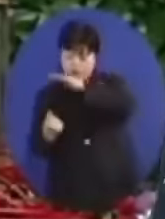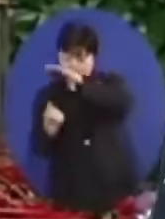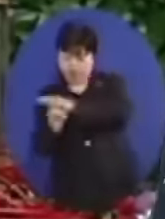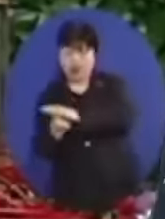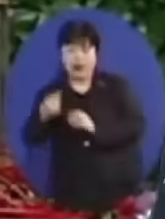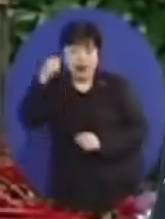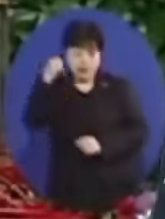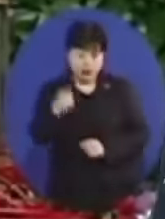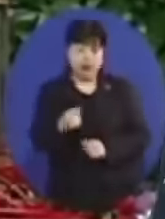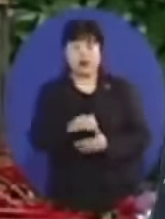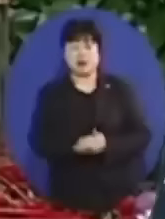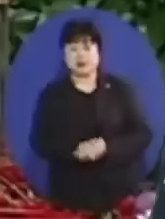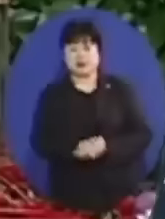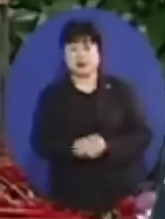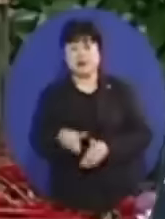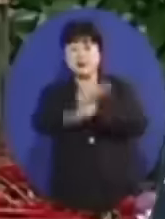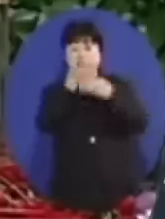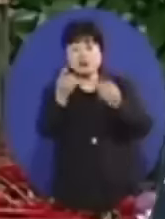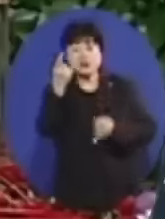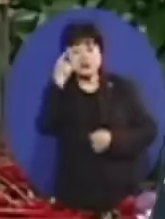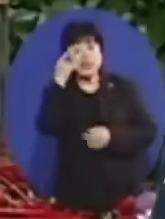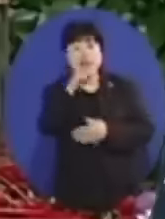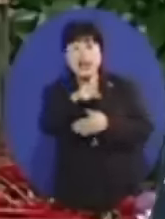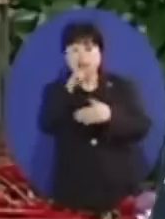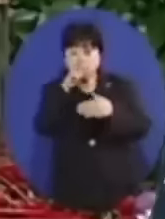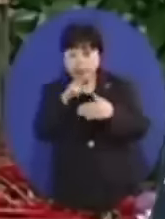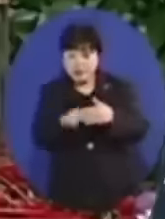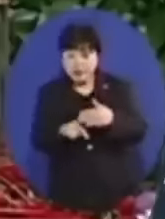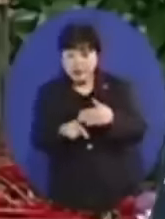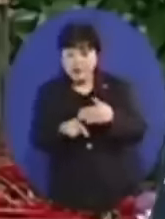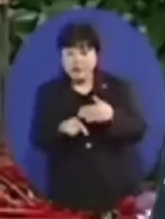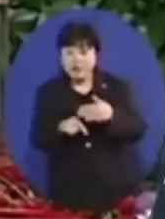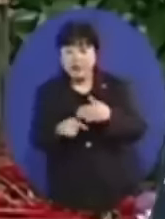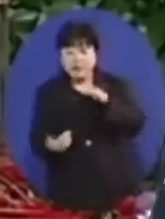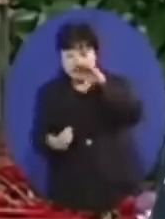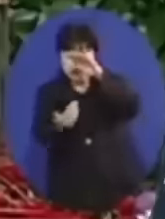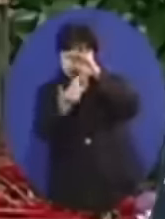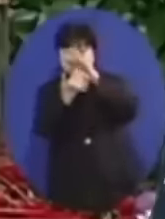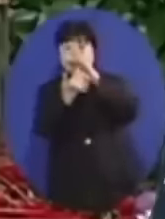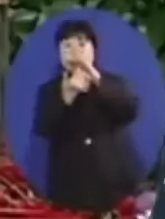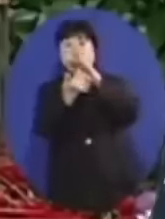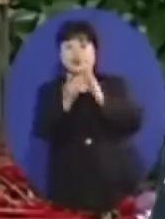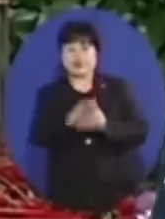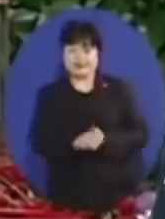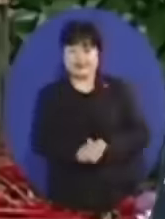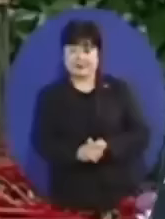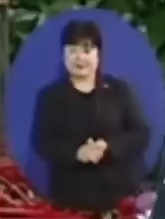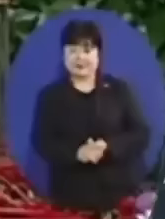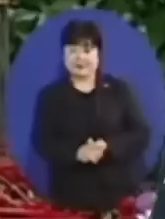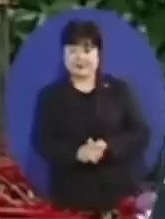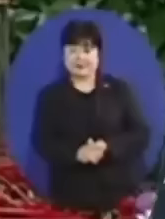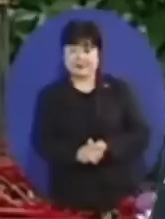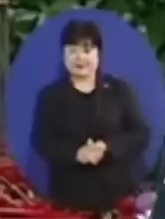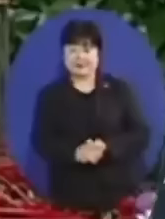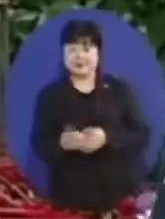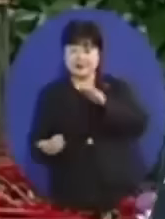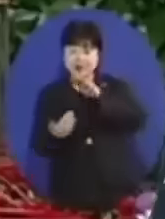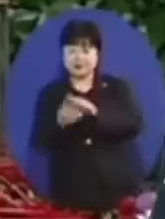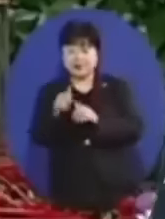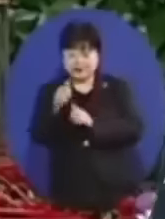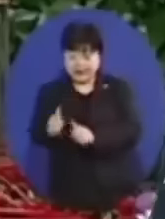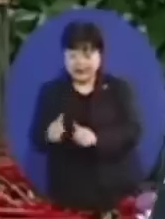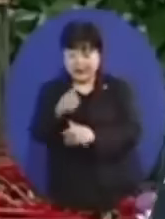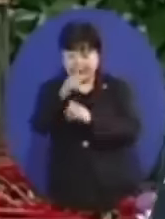모든 것을 생각 속에서 이루어놓은 그 성실을 따라서